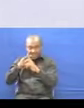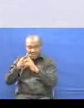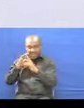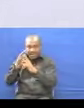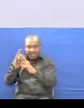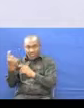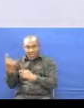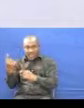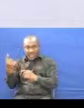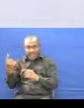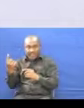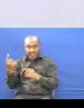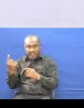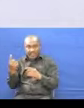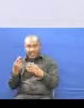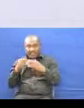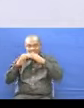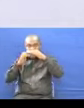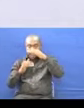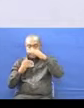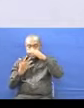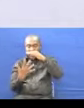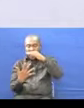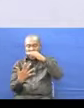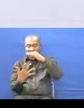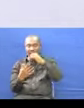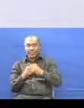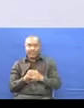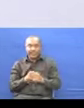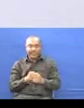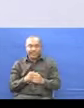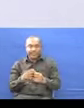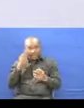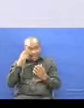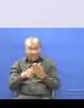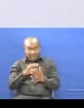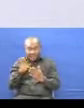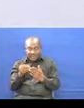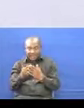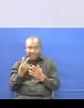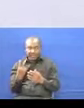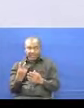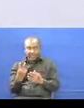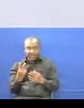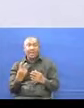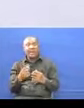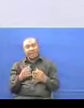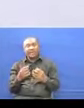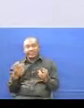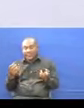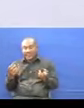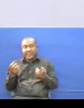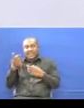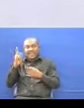zote katika asili tano. Hii hapa asili, zote zina asili moja. Tunajumlisha mbili